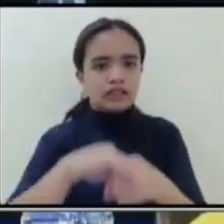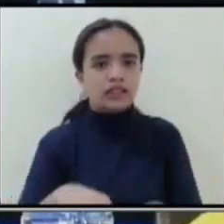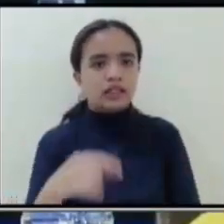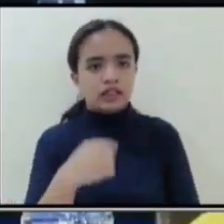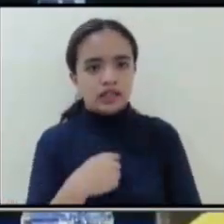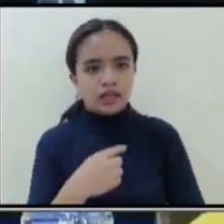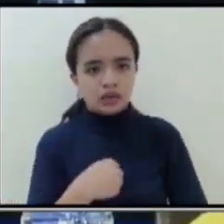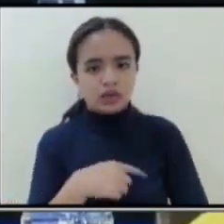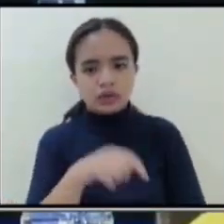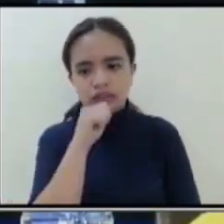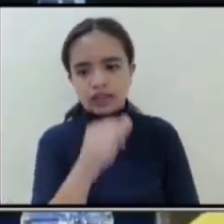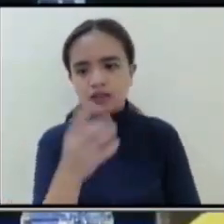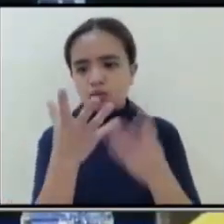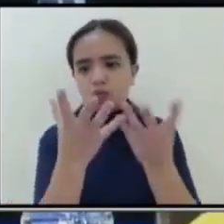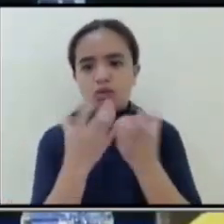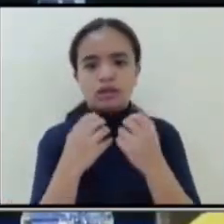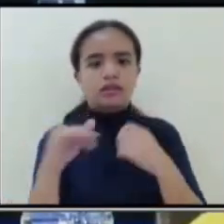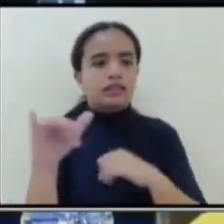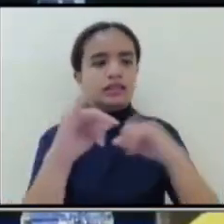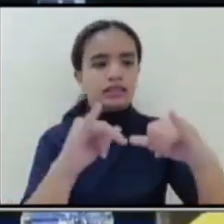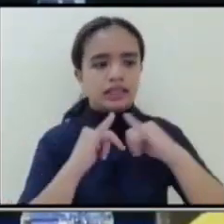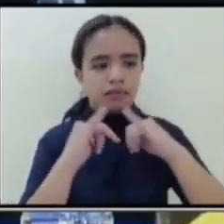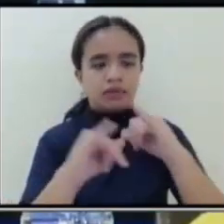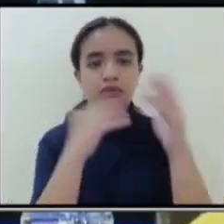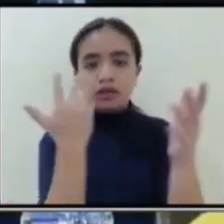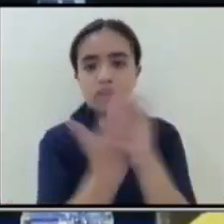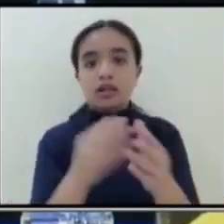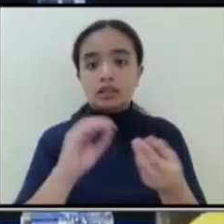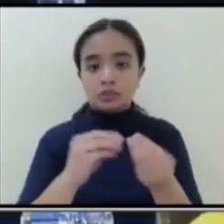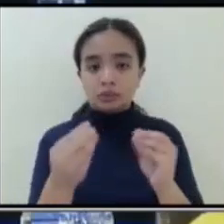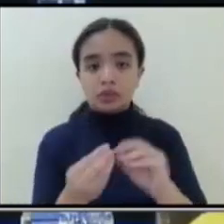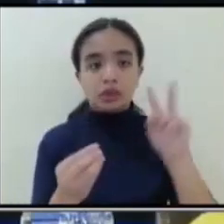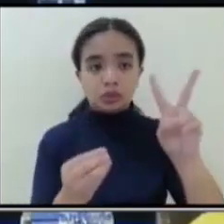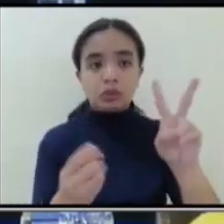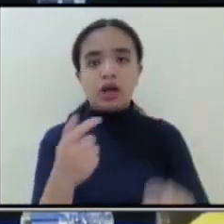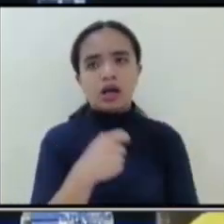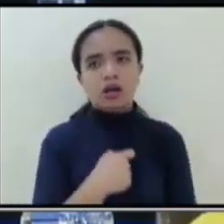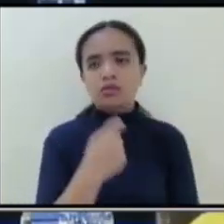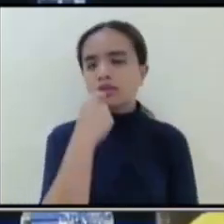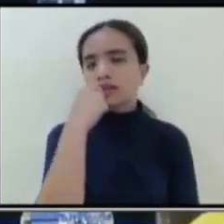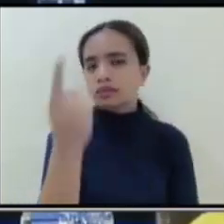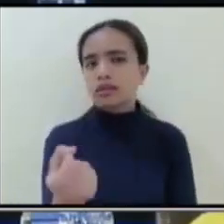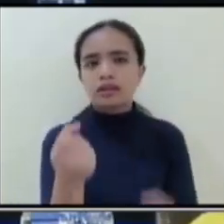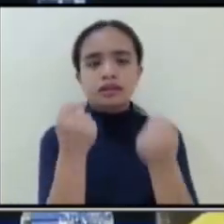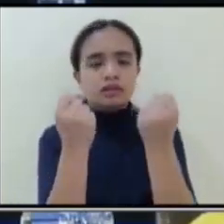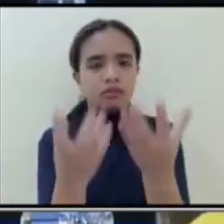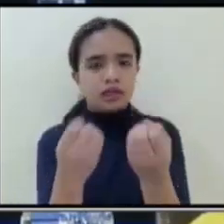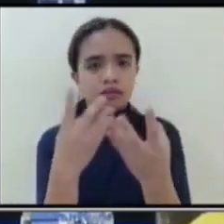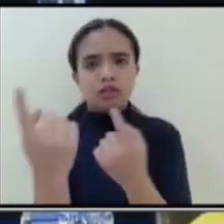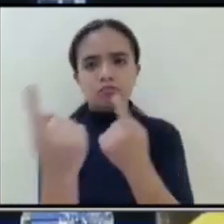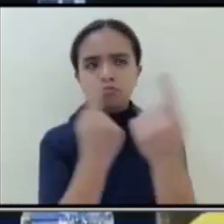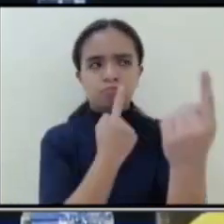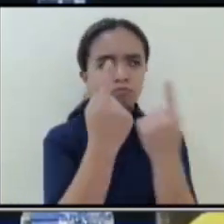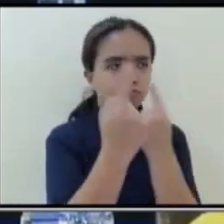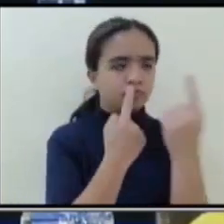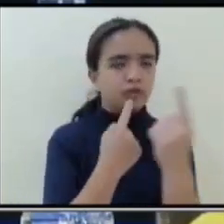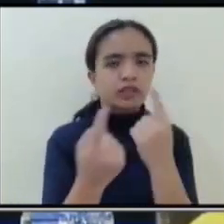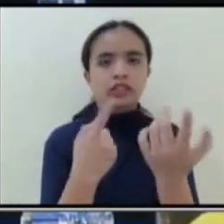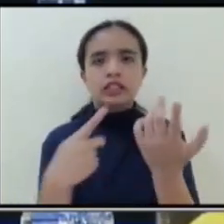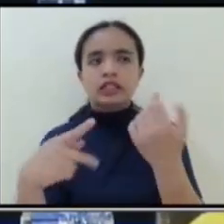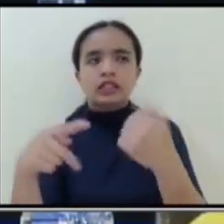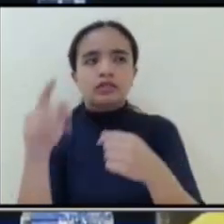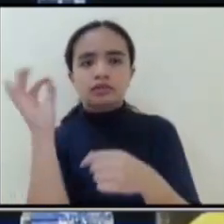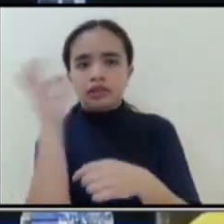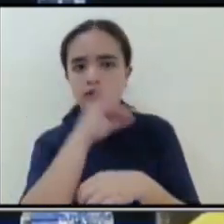dyan. At number two, sinabi ko rin sa kanila na madaming lalapit sa kanila, sa Filipino partners na